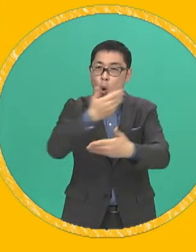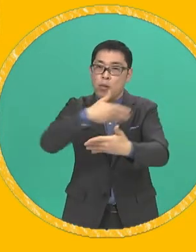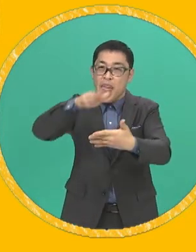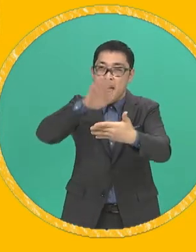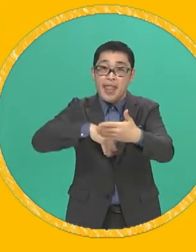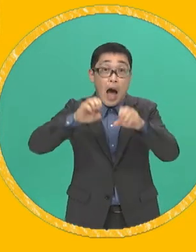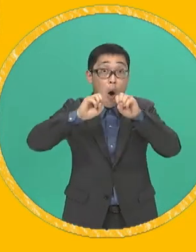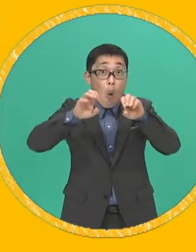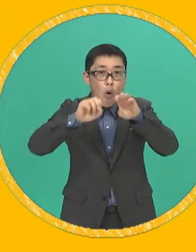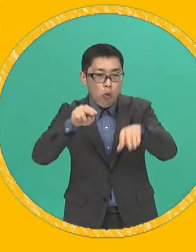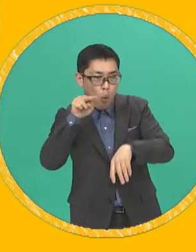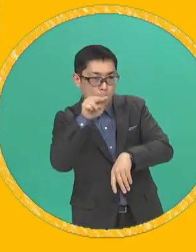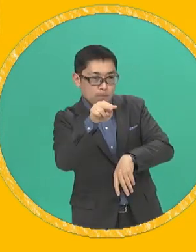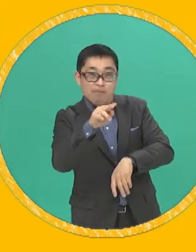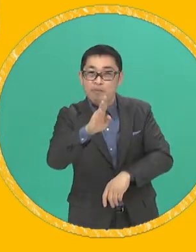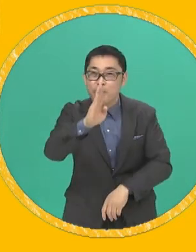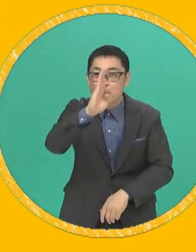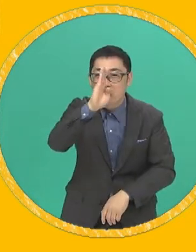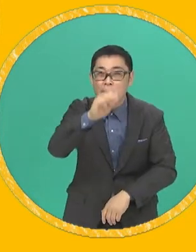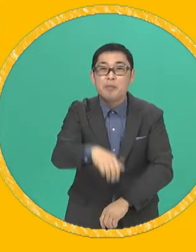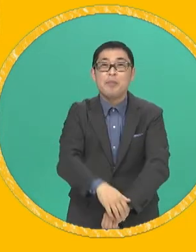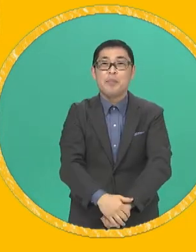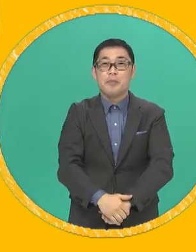データ放送をご覧下さい